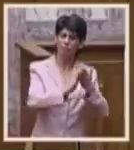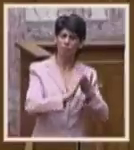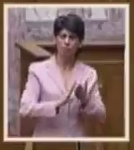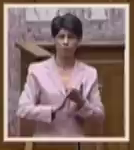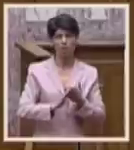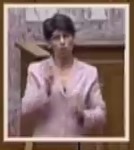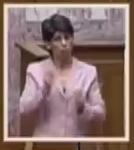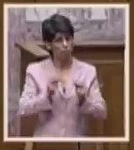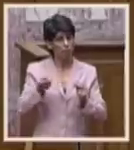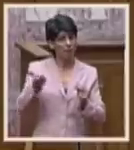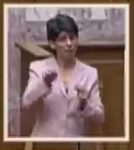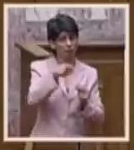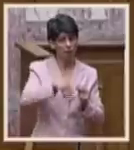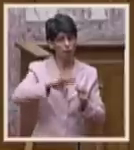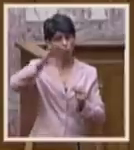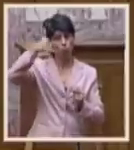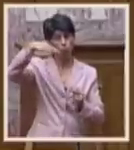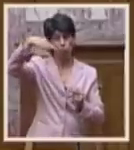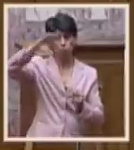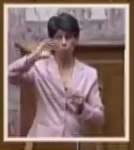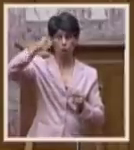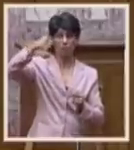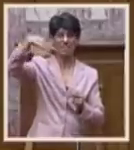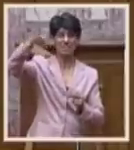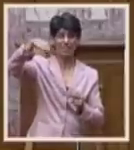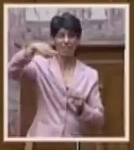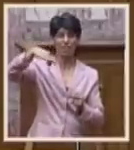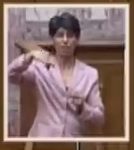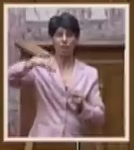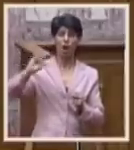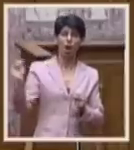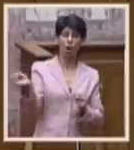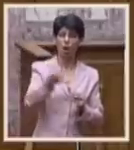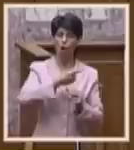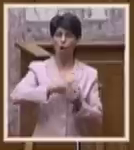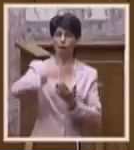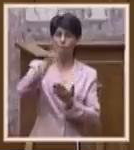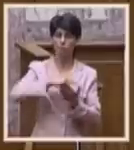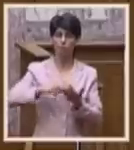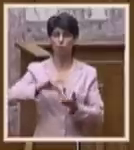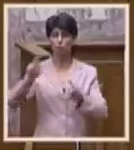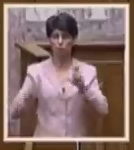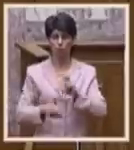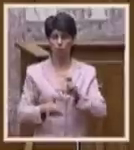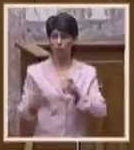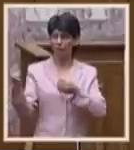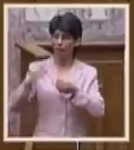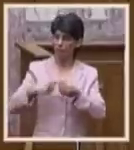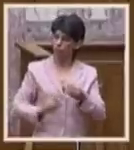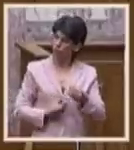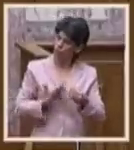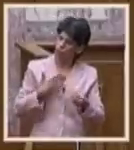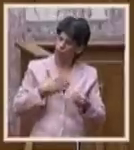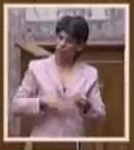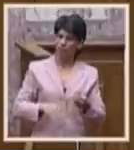είναι και πάλι πρωτοσέλιδο σε όλες τις εφημερίδες του κόσμου, όταν οι εταίροι μας δείχνουν πρόθυμοι να μας βοηθήσουν και